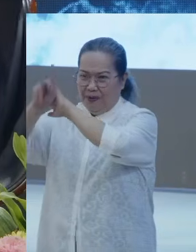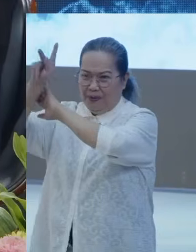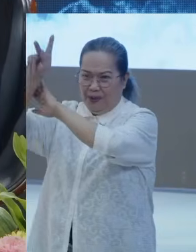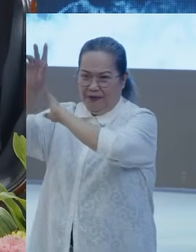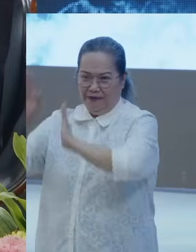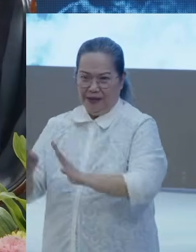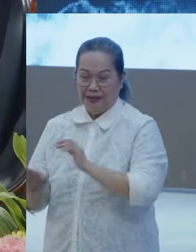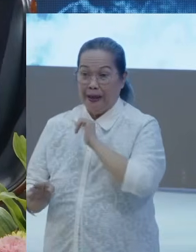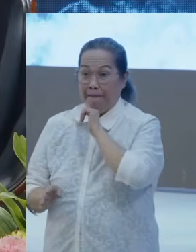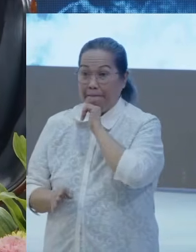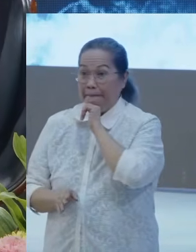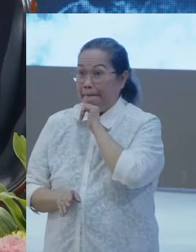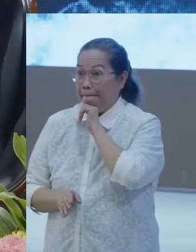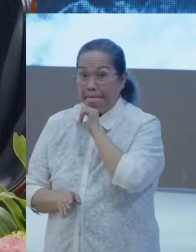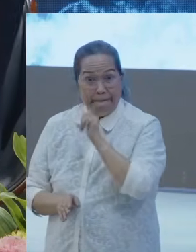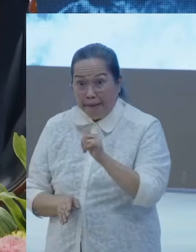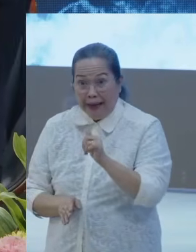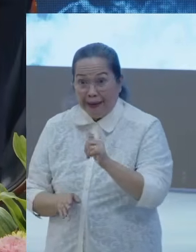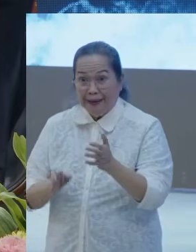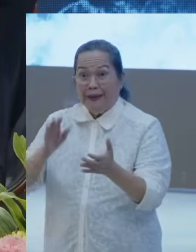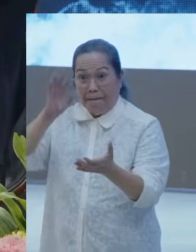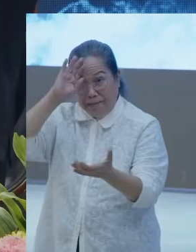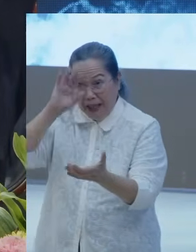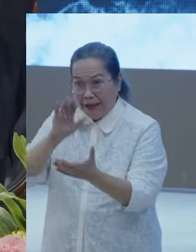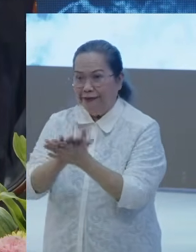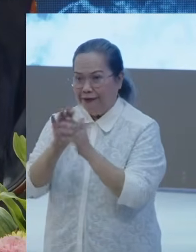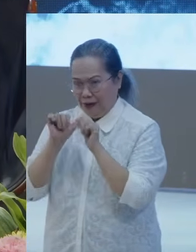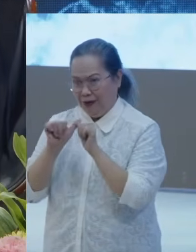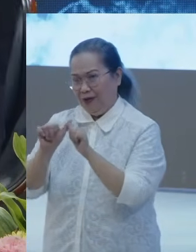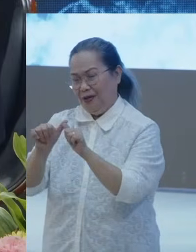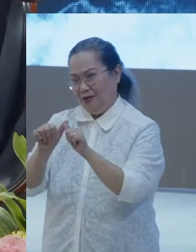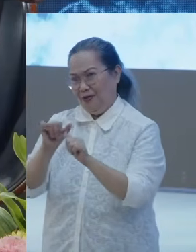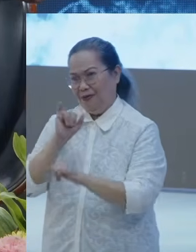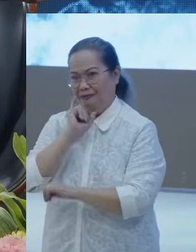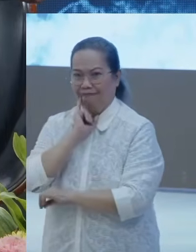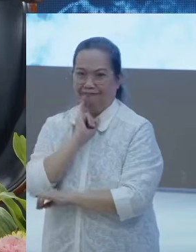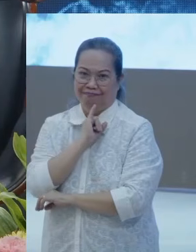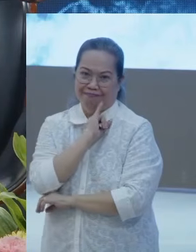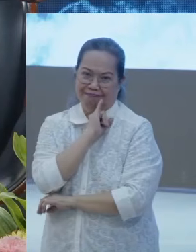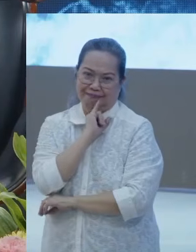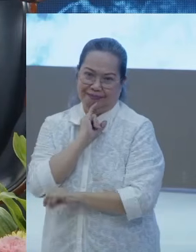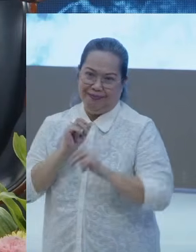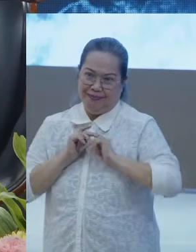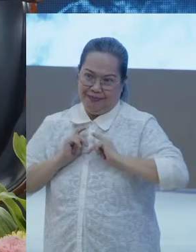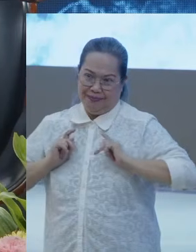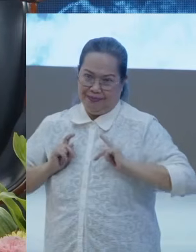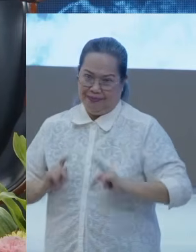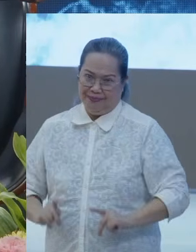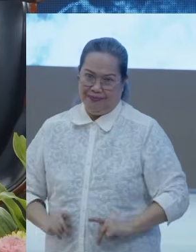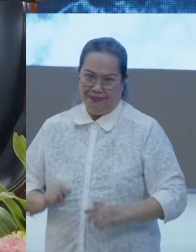Ngunit hindi pa rin naniwala sa kanya ang mga eskriba at mga pariseo.